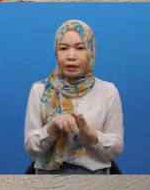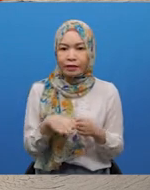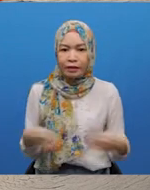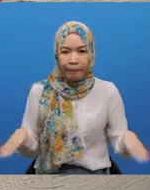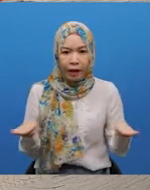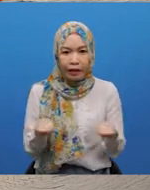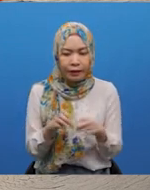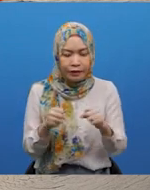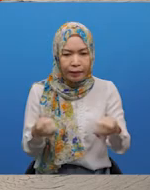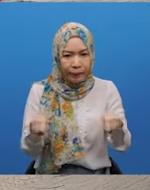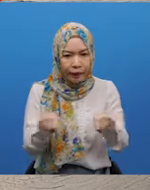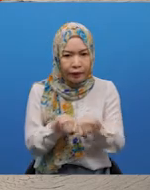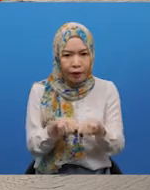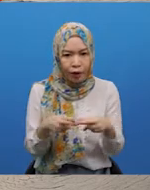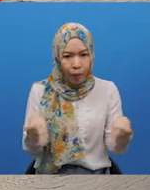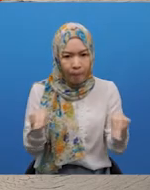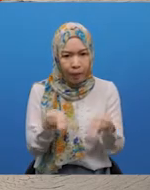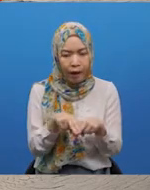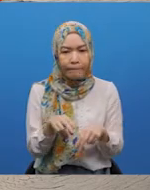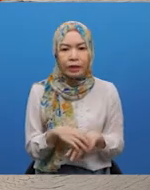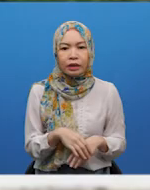bagai, ibarat dan sebagainya.